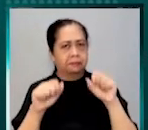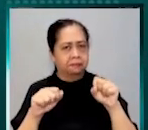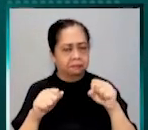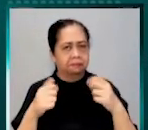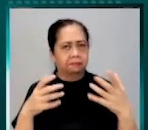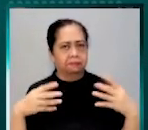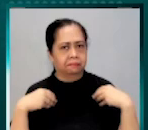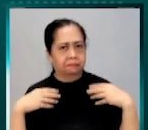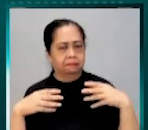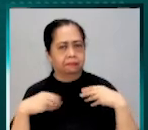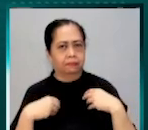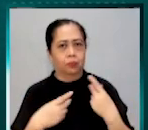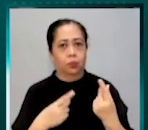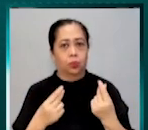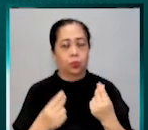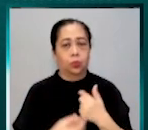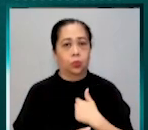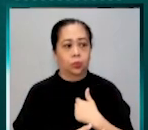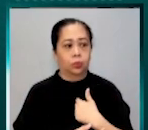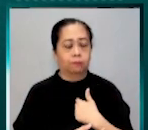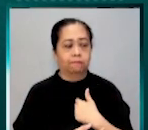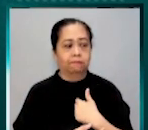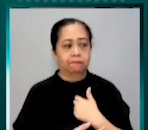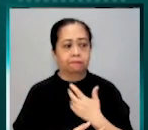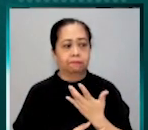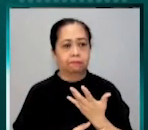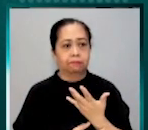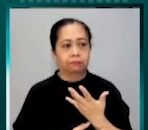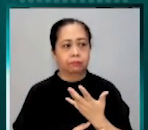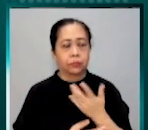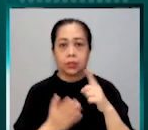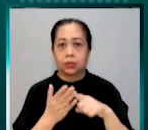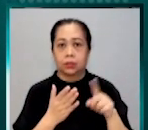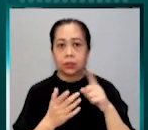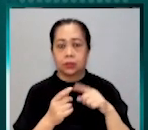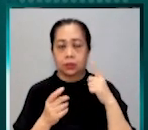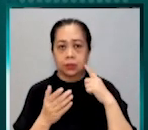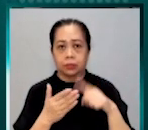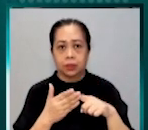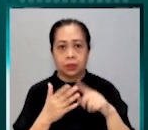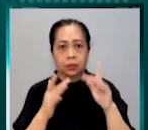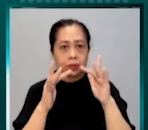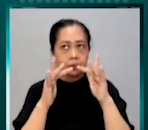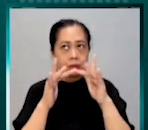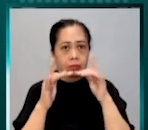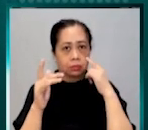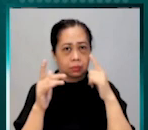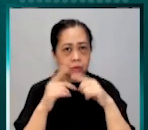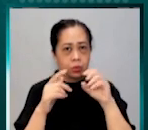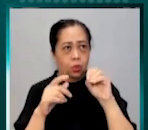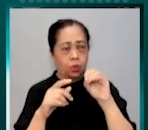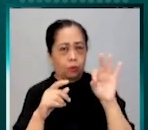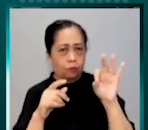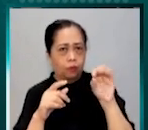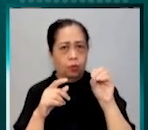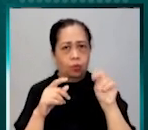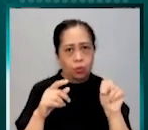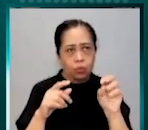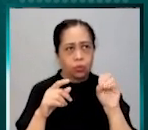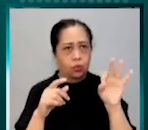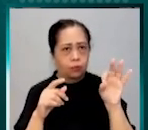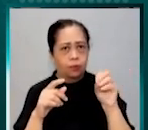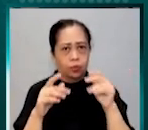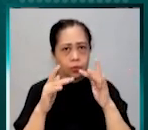ang ginawa ko kasi, I checked my connectivity. I in off and on, so switch off and on your